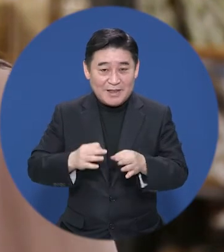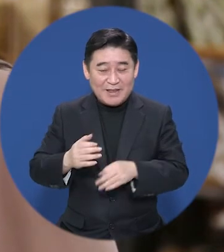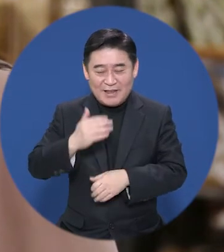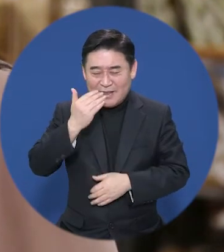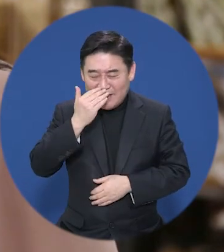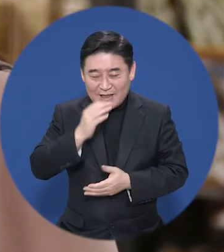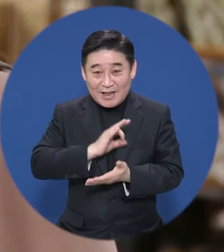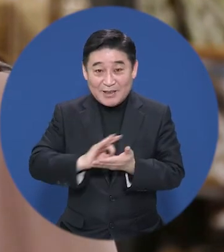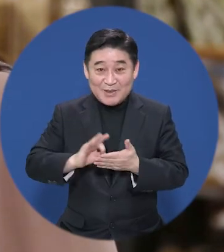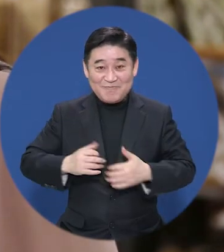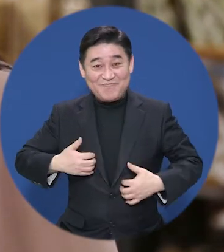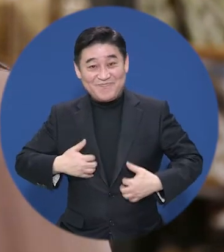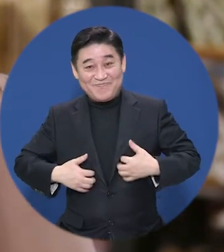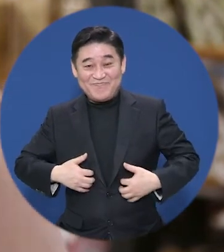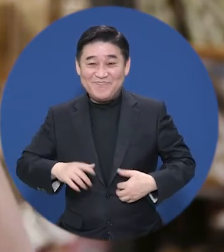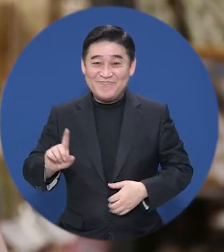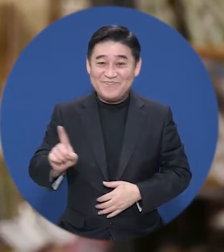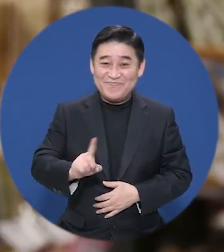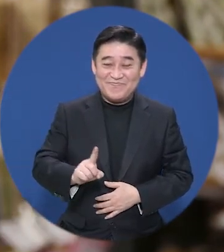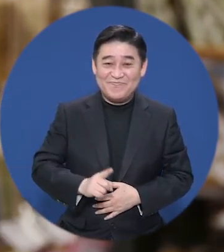소비를 즐겨보는 건 어떨까요?